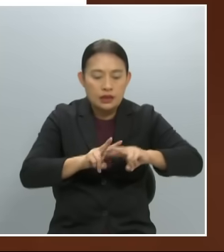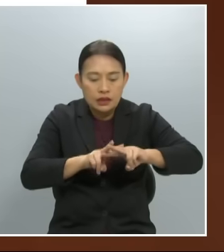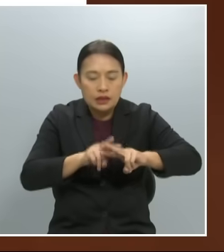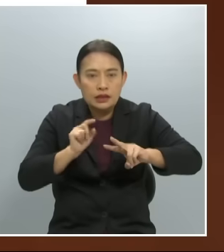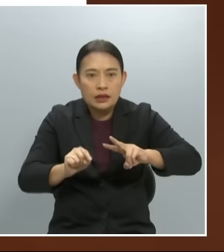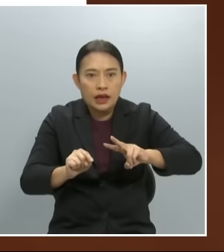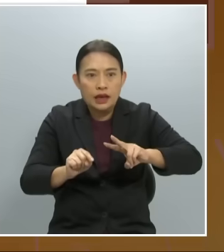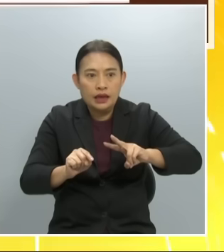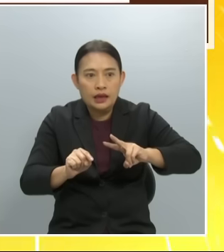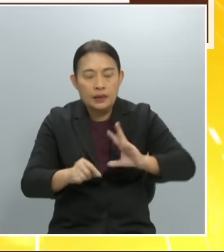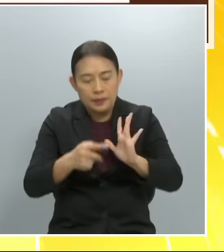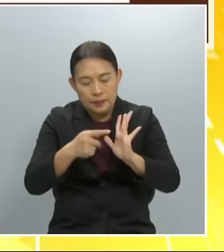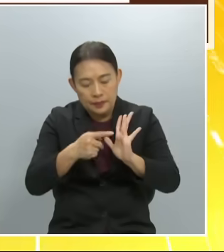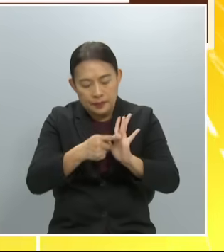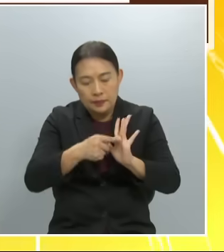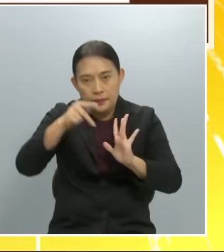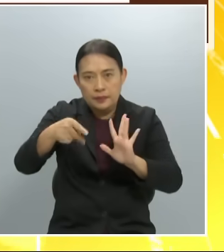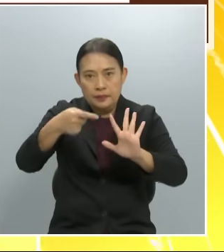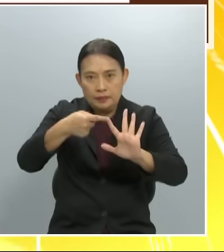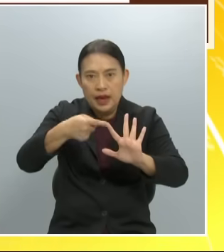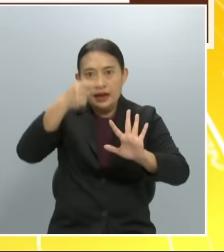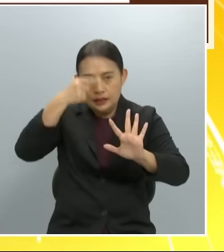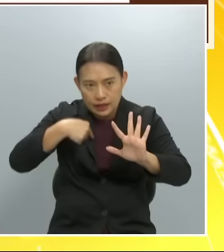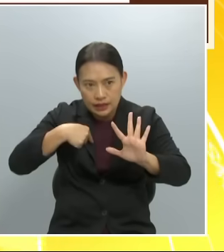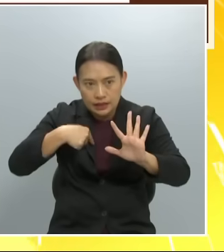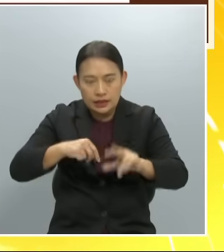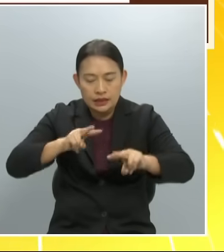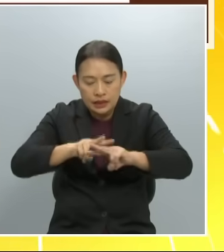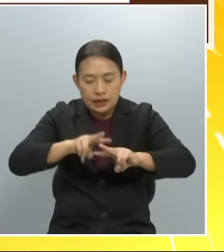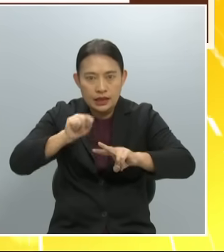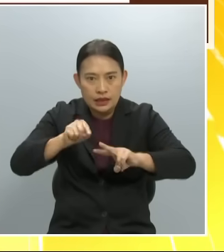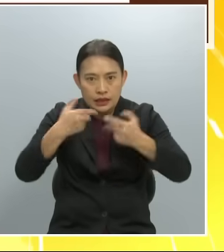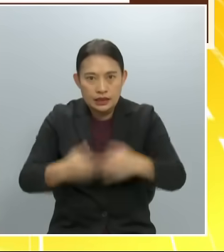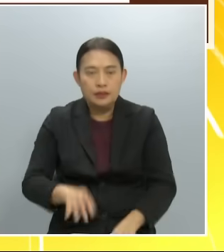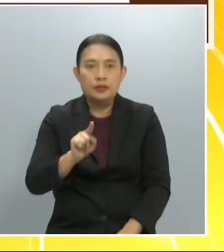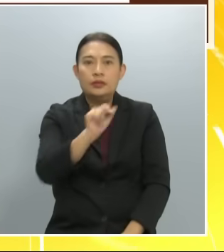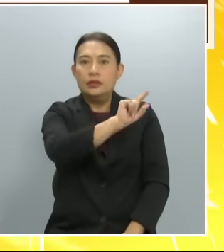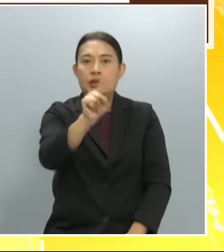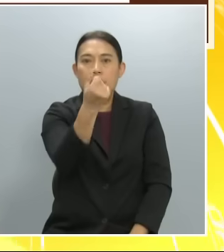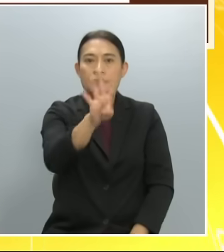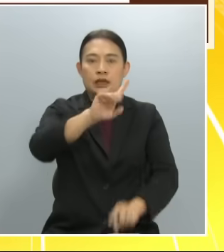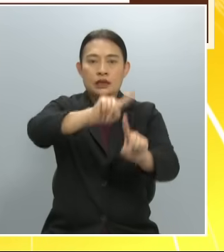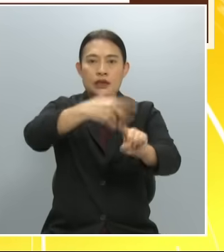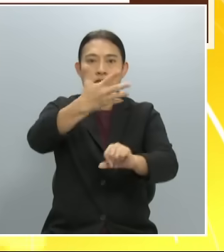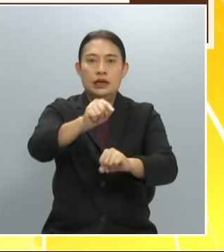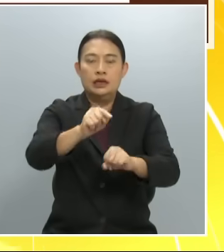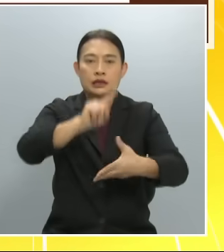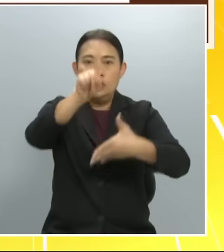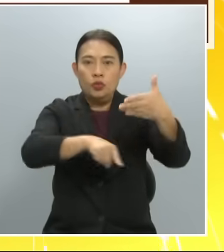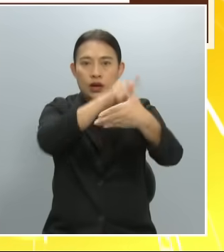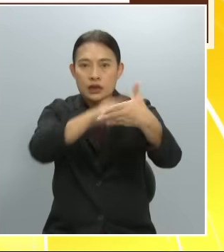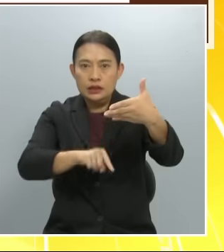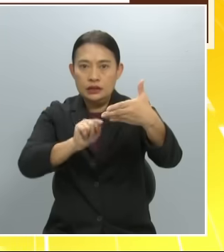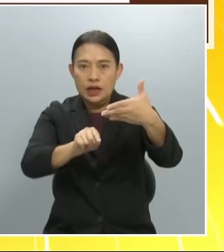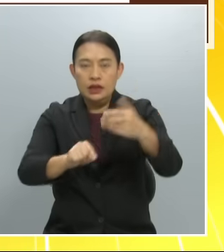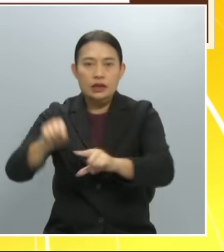ไทยท่านผู้ชมไม่เข้าใครออกใครเนี่ยคือ14พฤษภาคมคืนนั้นวันเลือกตั้งก้